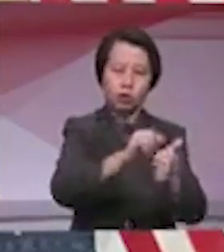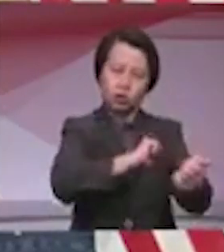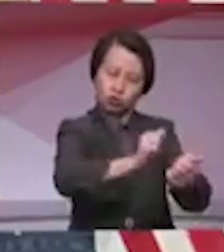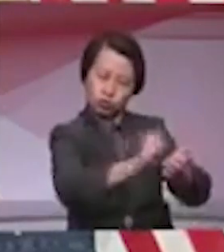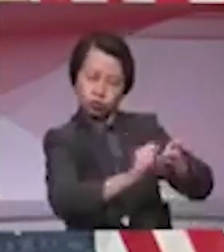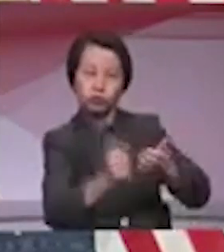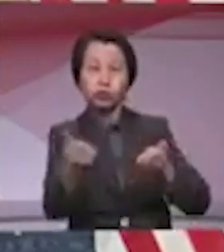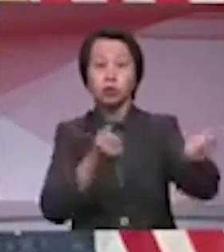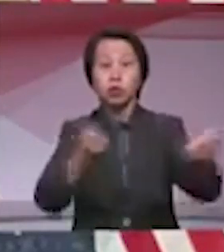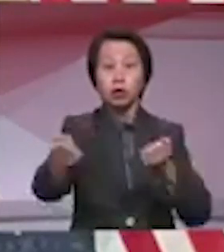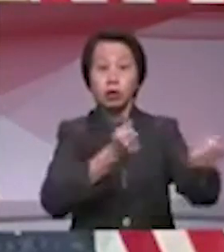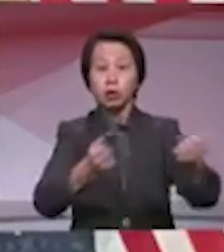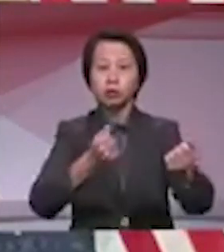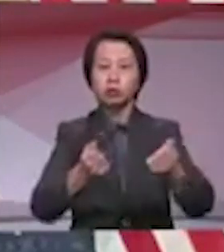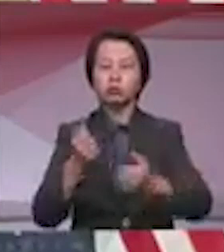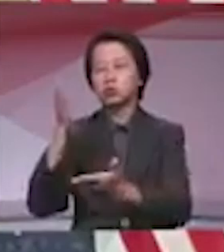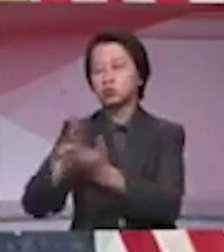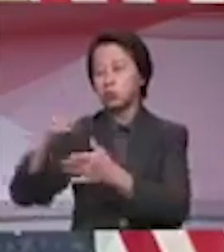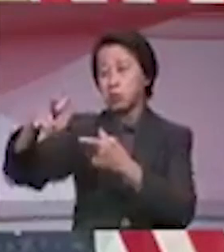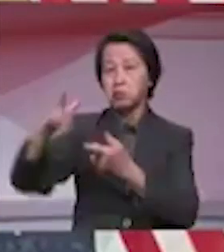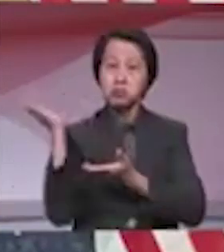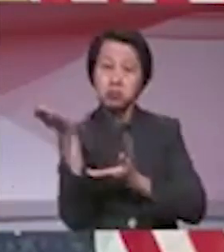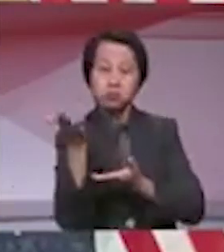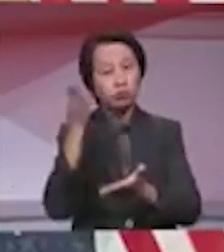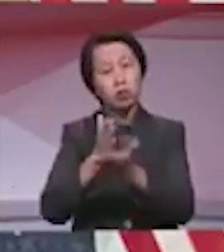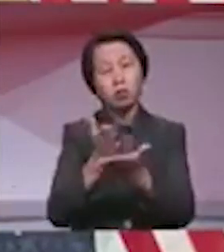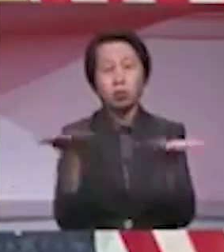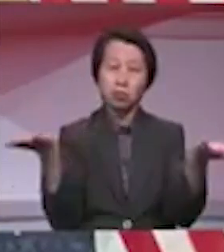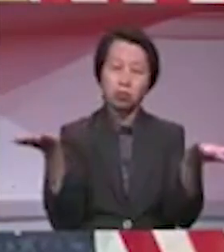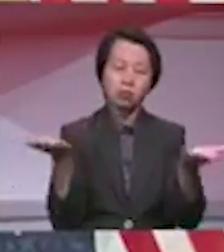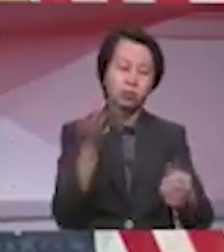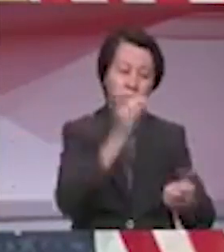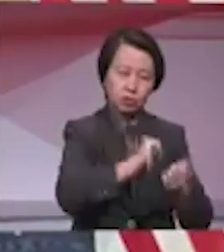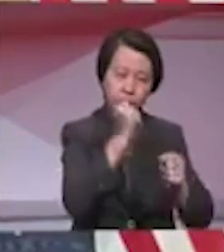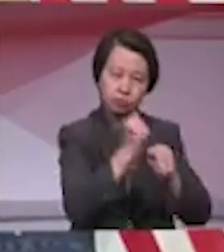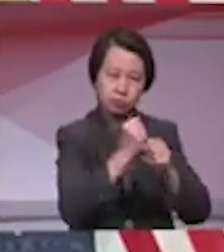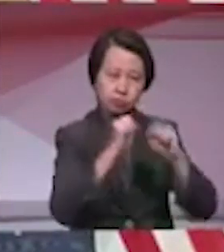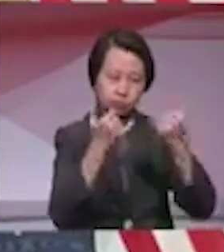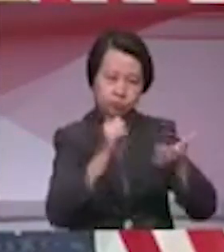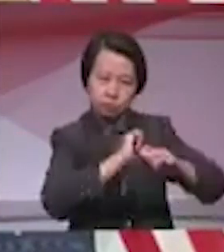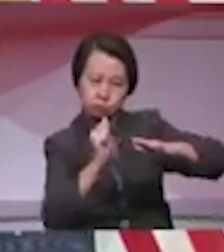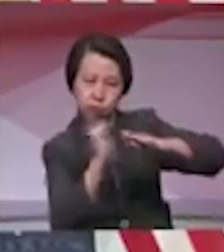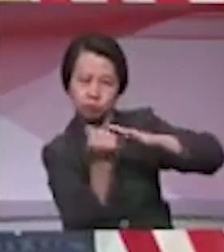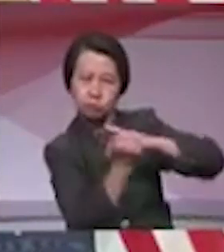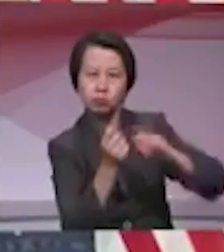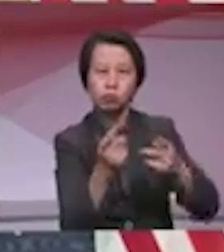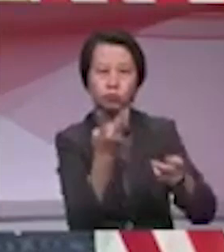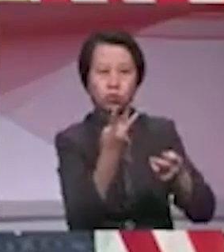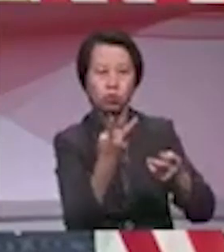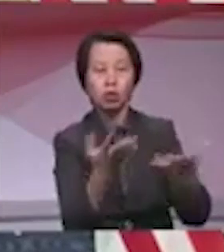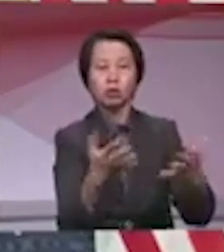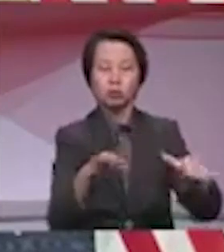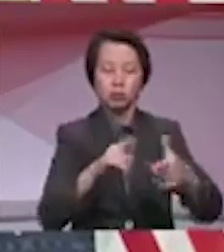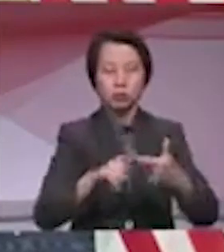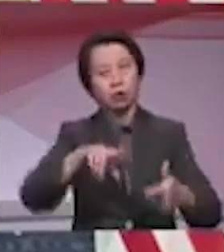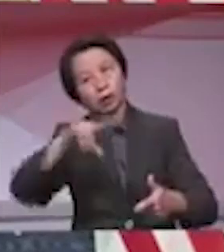kereta. Langkah yang serupa turut diambil oleh saudari Didi Nadirah,